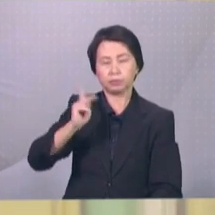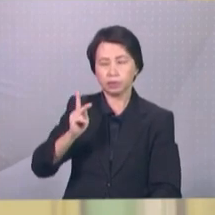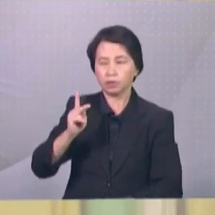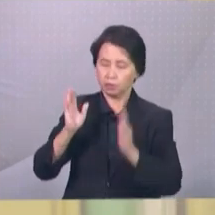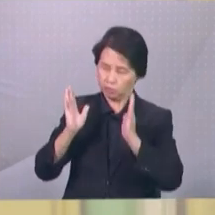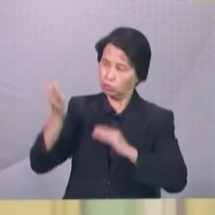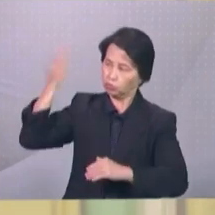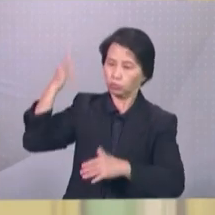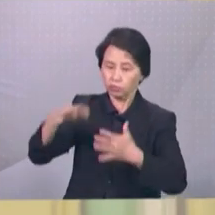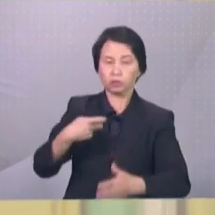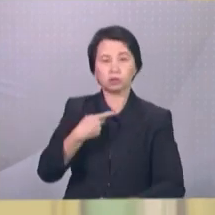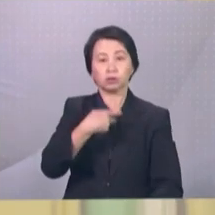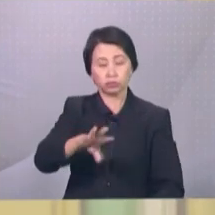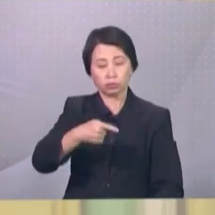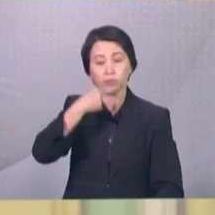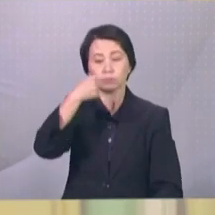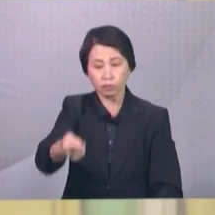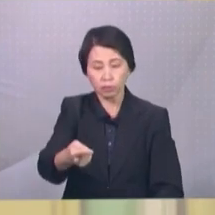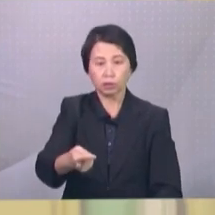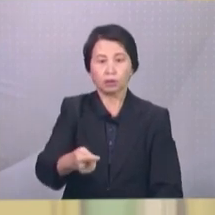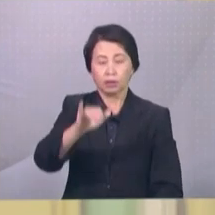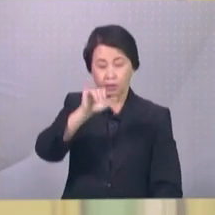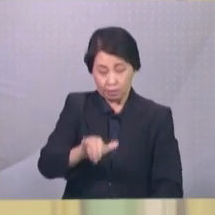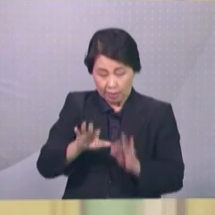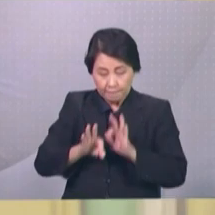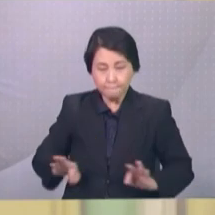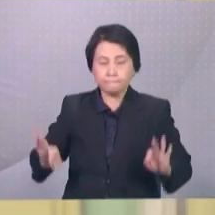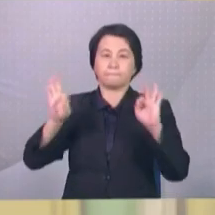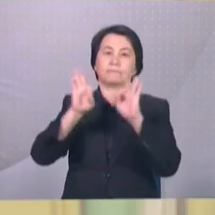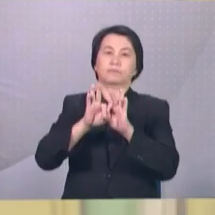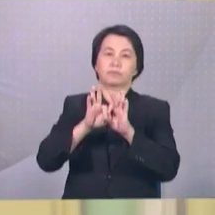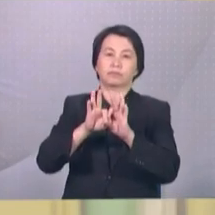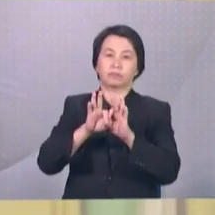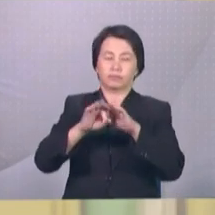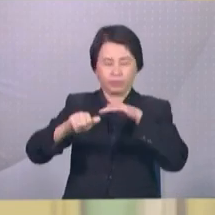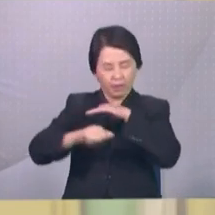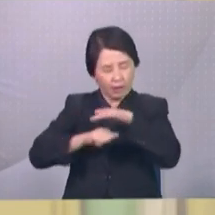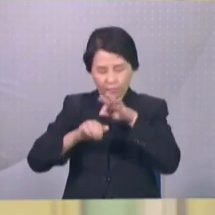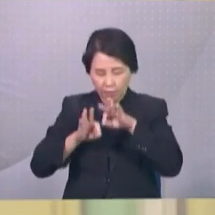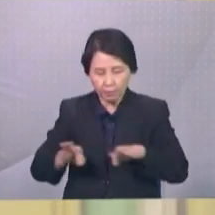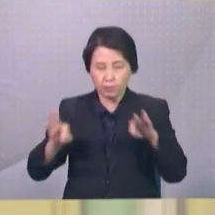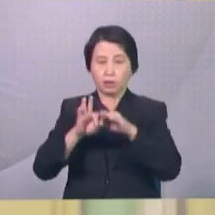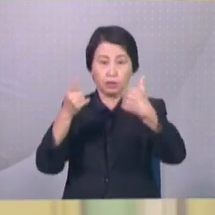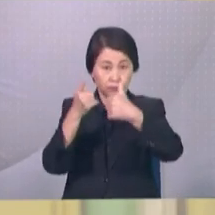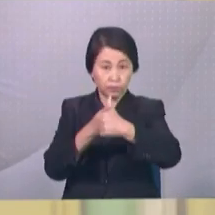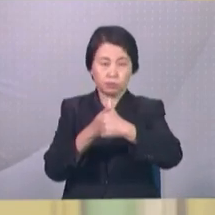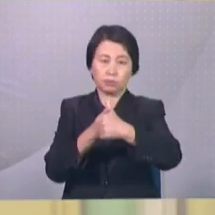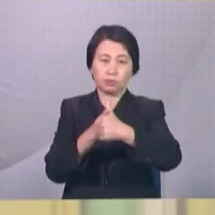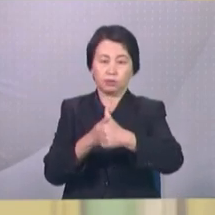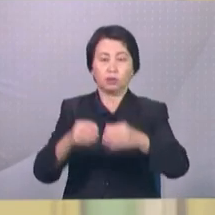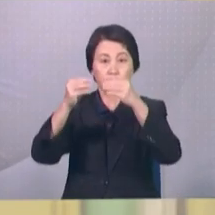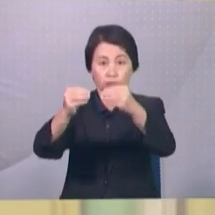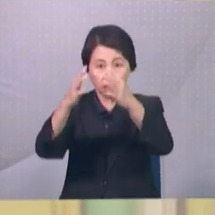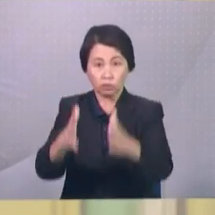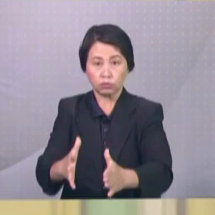hari, kita telah nyatakan perkara paling pentingnya, the prinsipnya, prinsip asasnya ialah pertama sekali